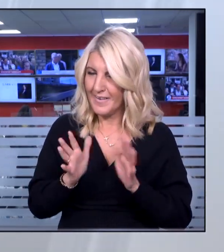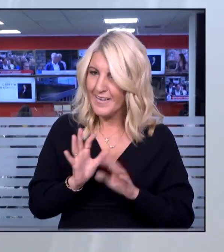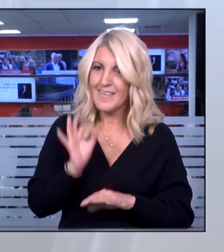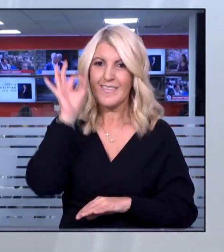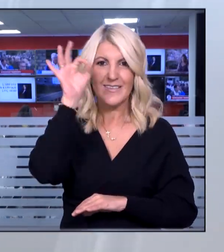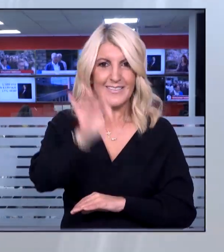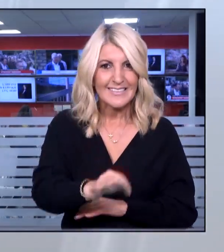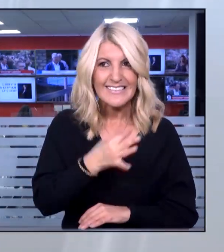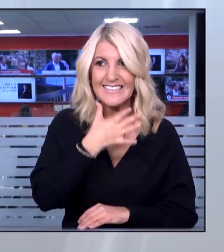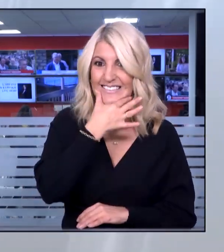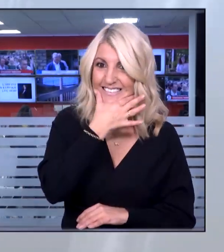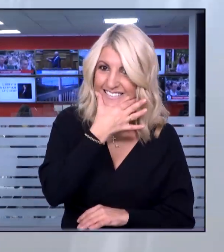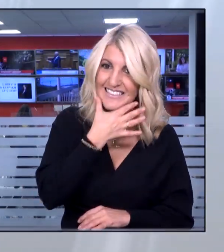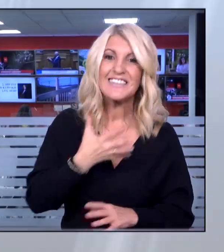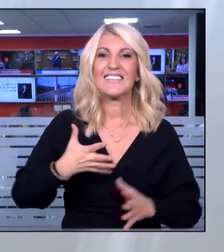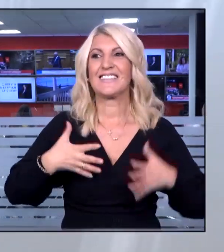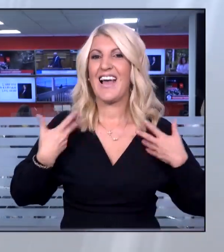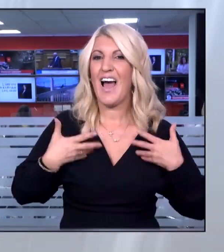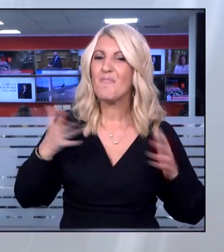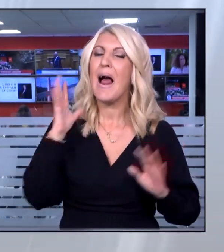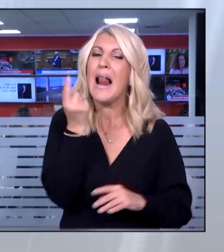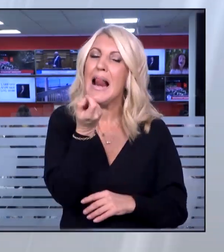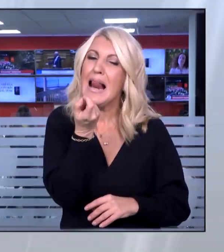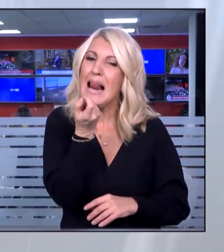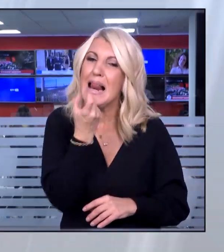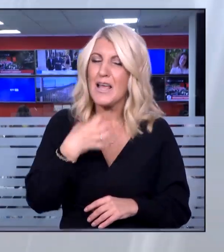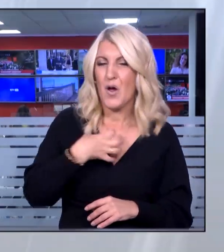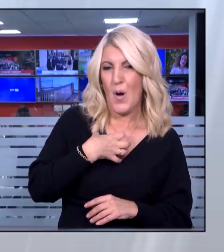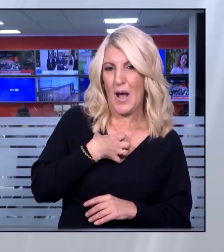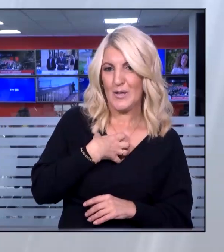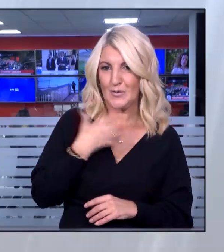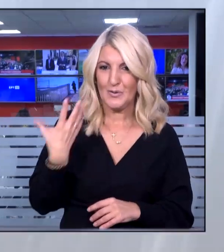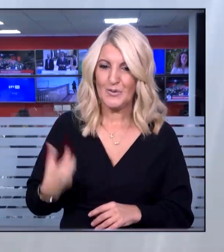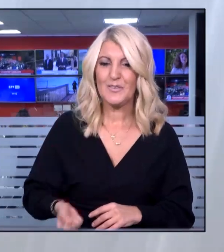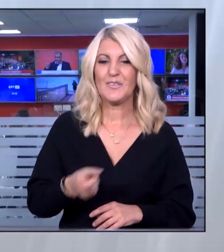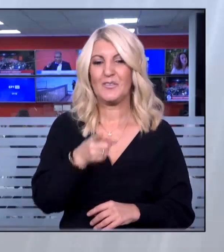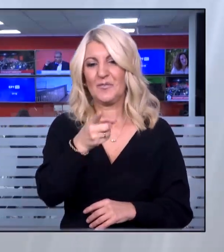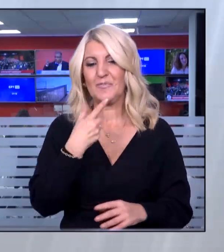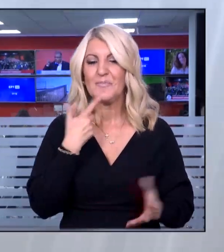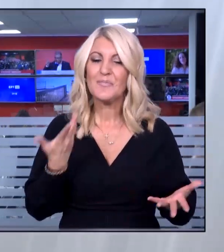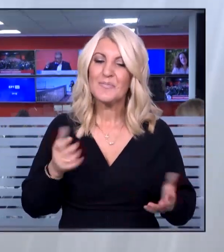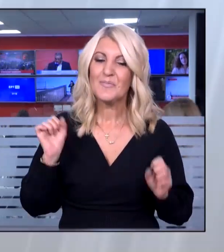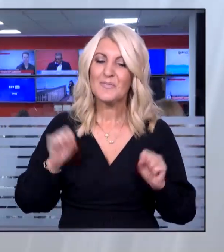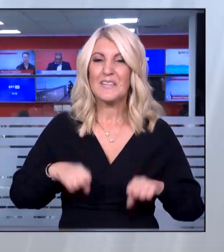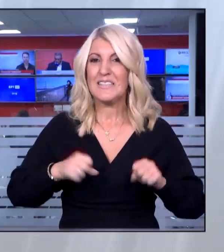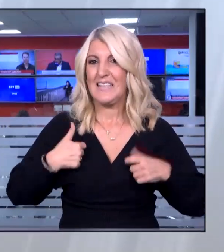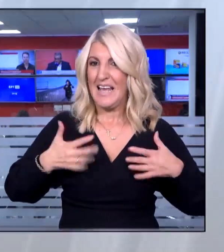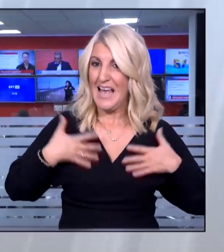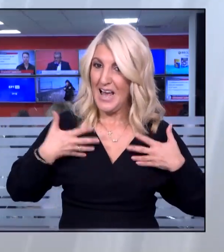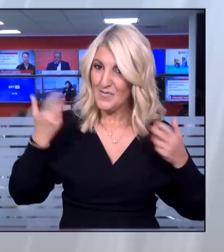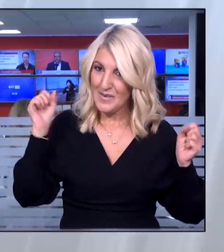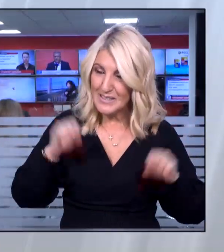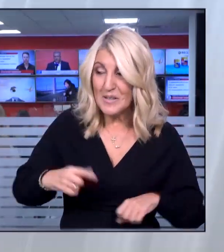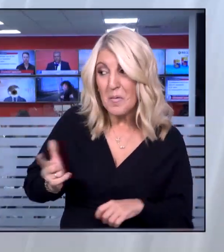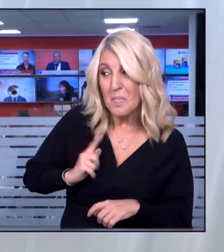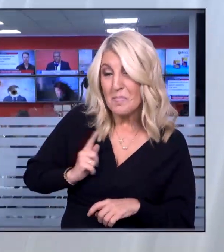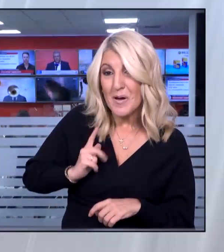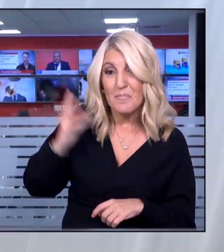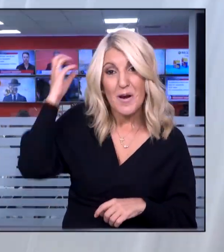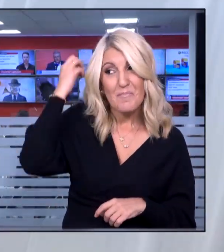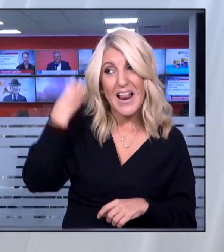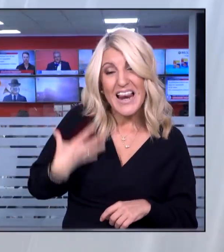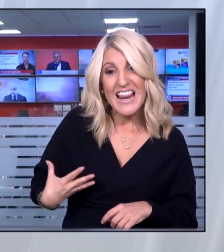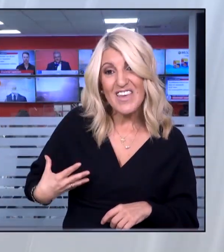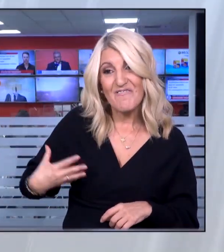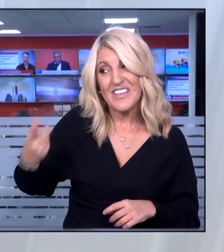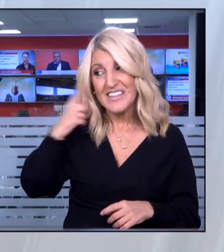λίγο αγχωμένος. Πάρα πολύ χαρούμενος. Για όλοι μαζί, όλοι το κάτω. Περιμένουμε την Ύφη. Αυτό είναι το άγχος, θα